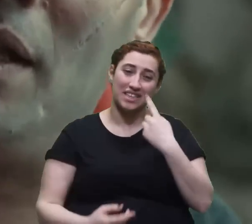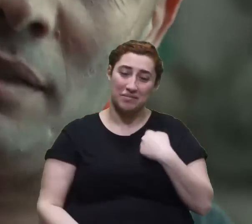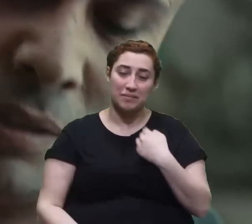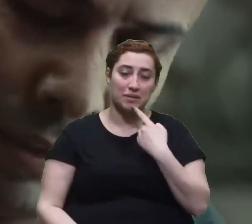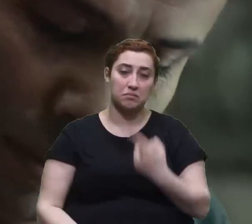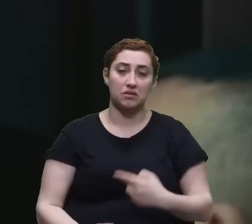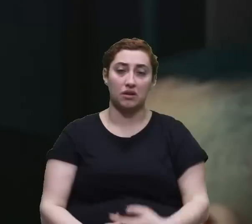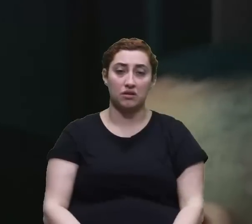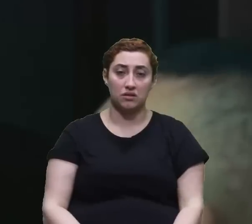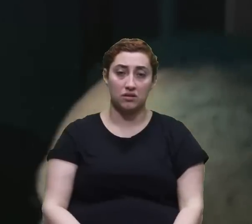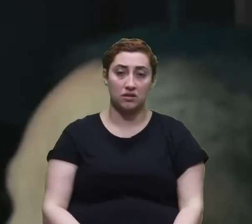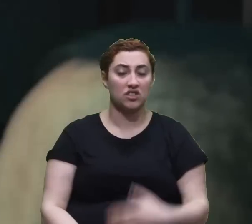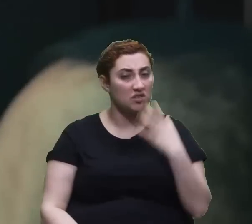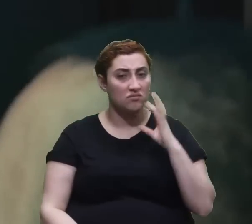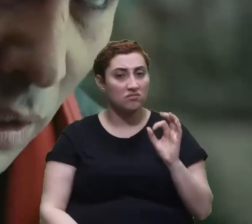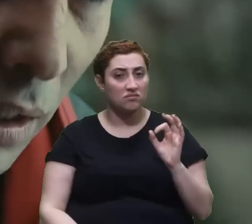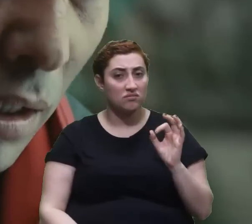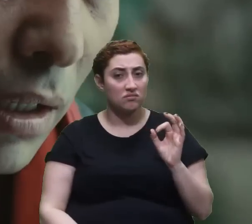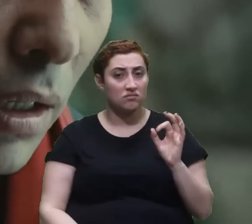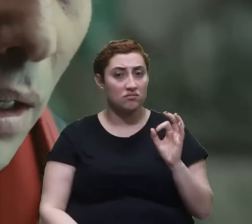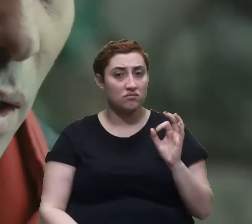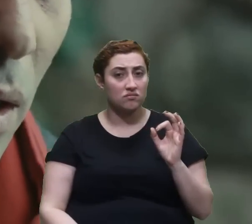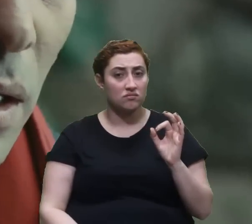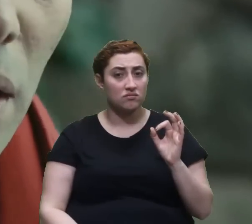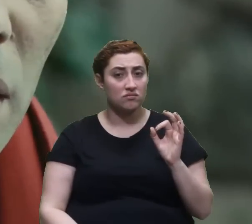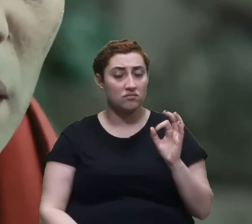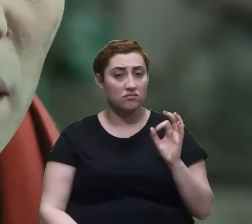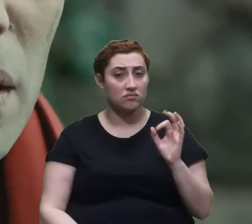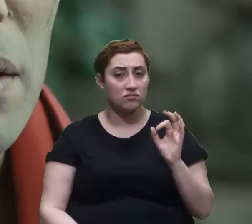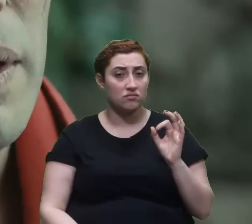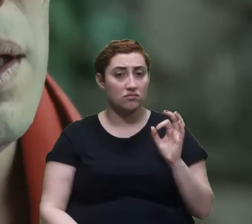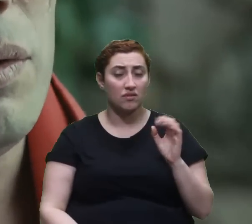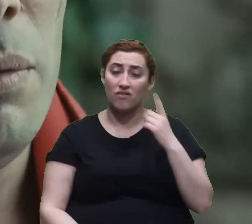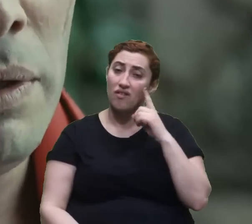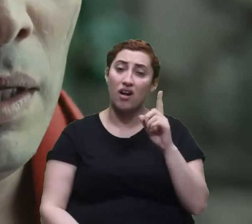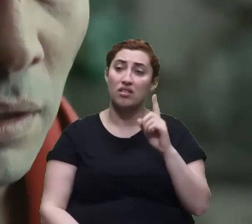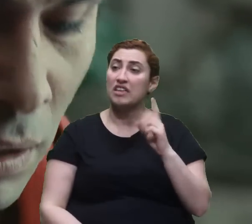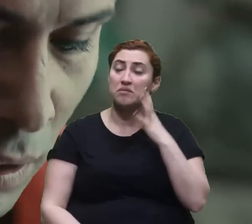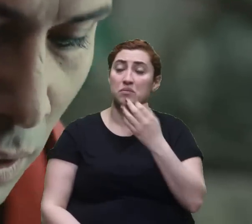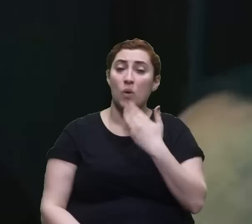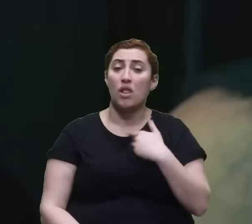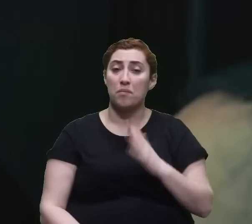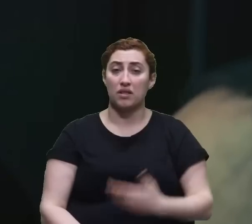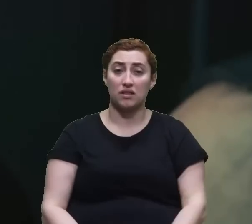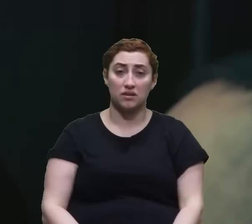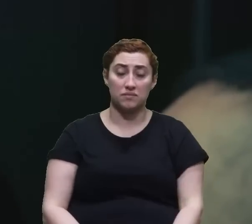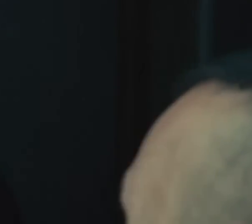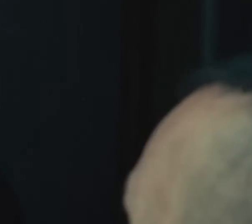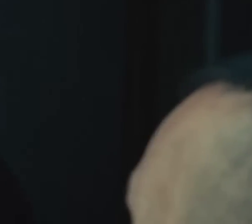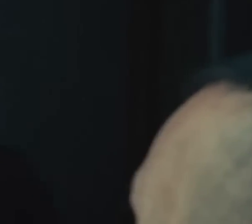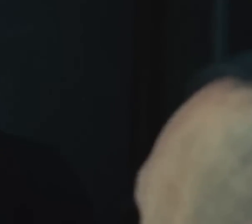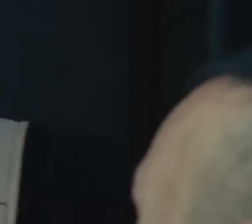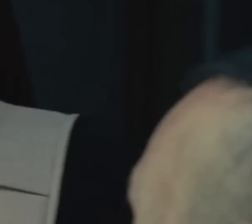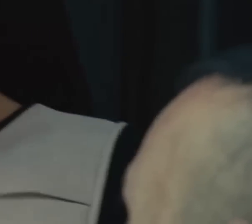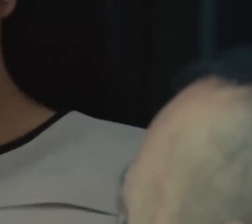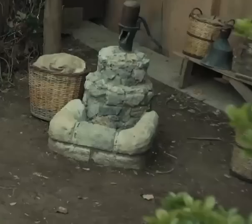bakabilir mi dediler. Kimmiş? Vallahi söylemediler.